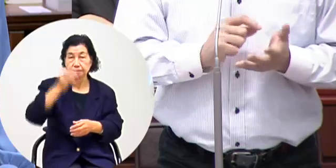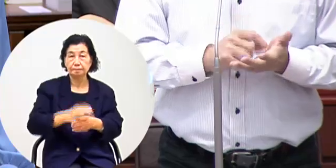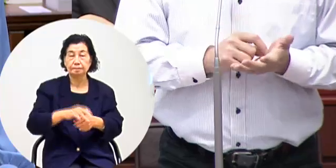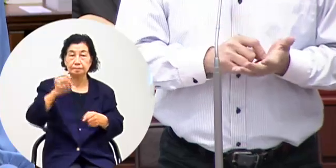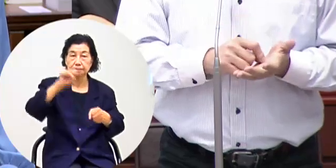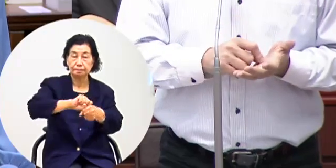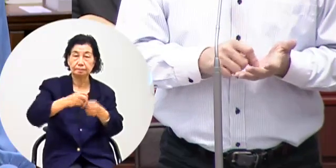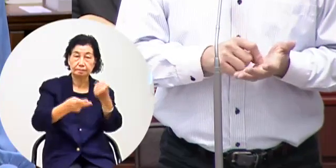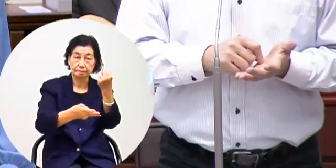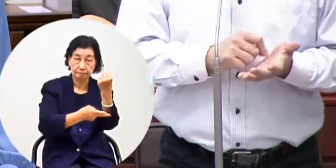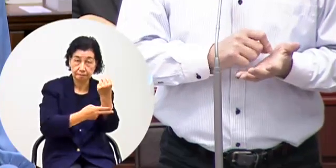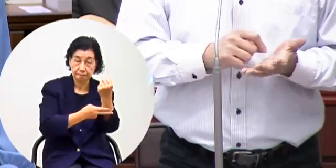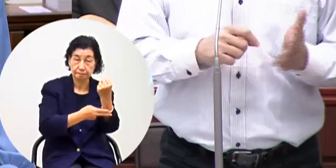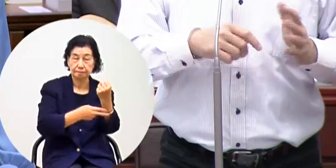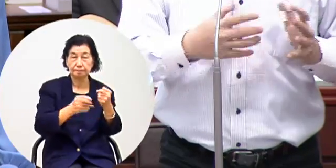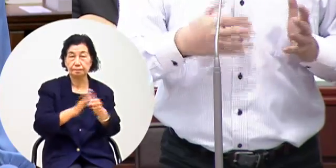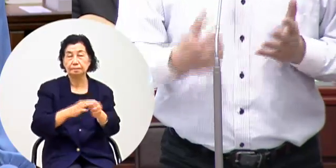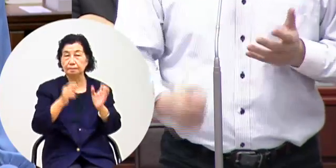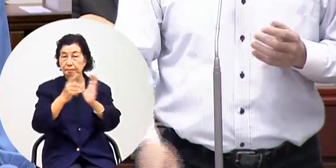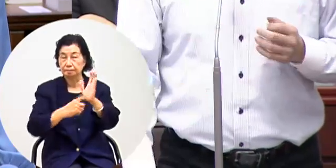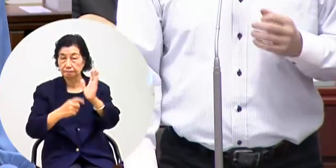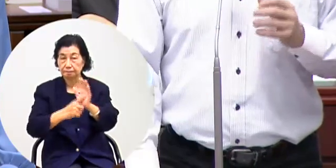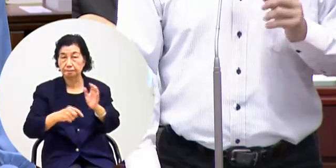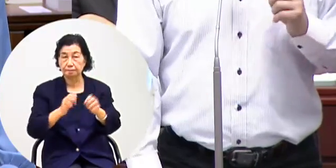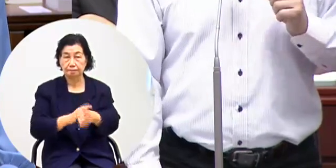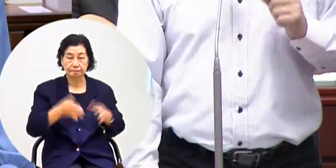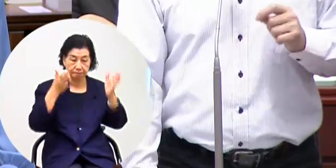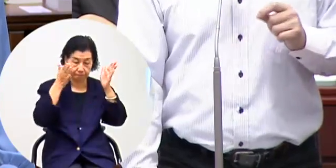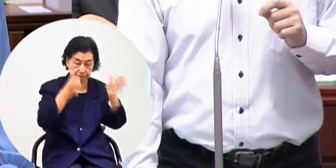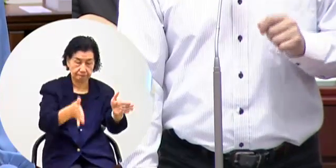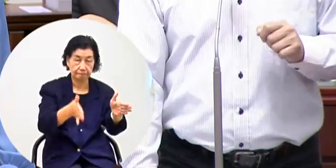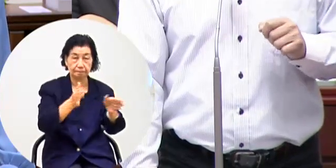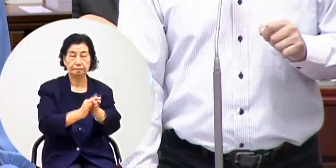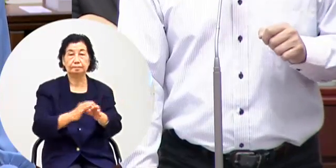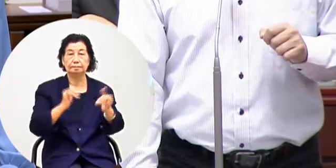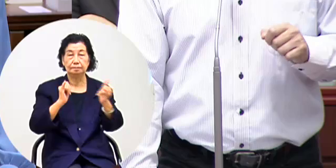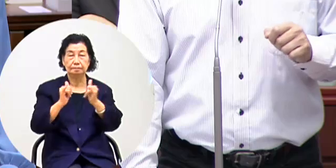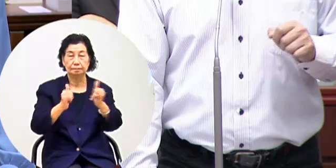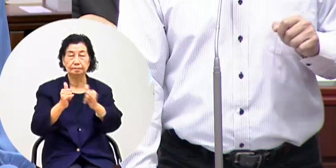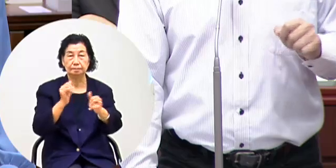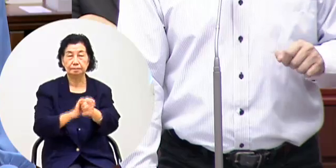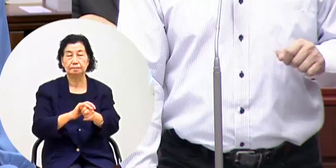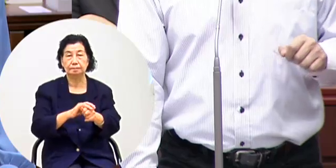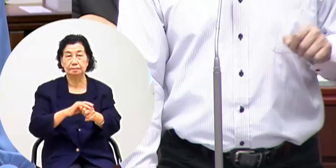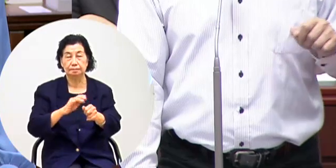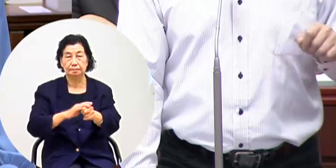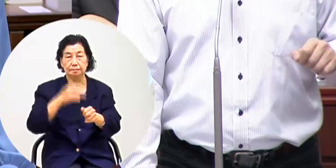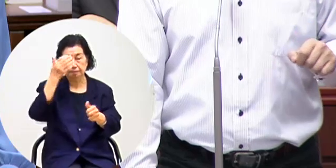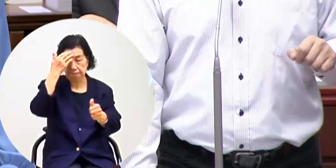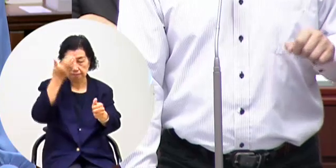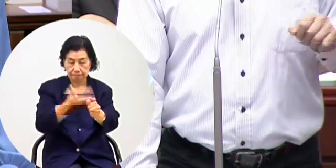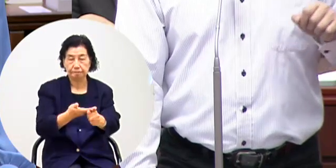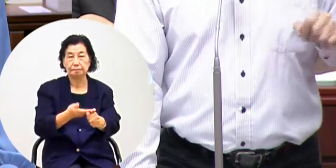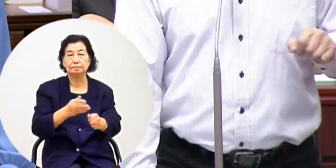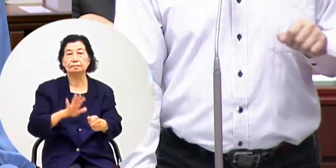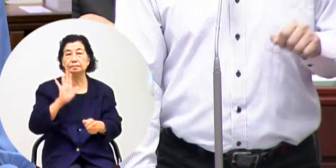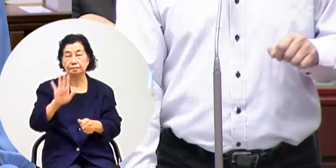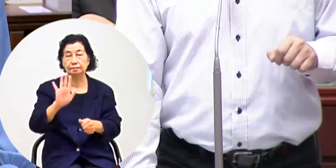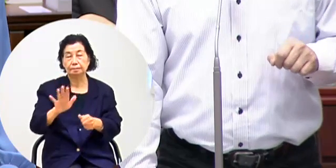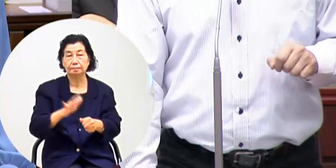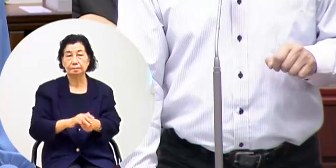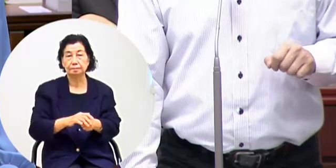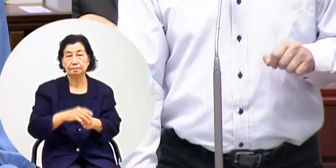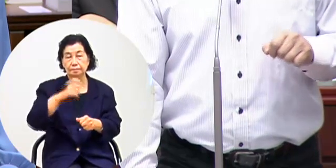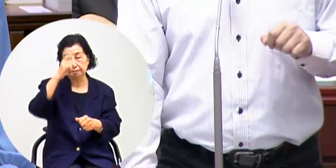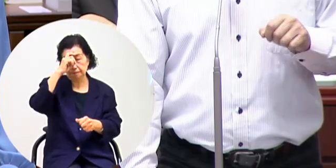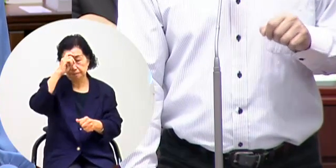对市民朋友是很骚扰的。所以我们其实很期待，就是说我们能够在一年内或两年内中央的区划